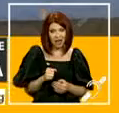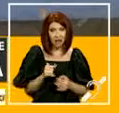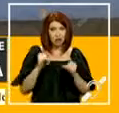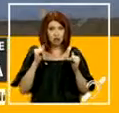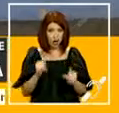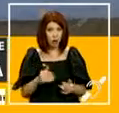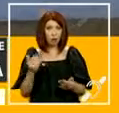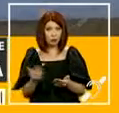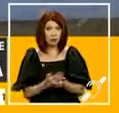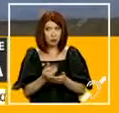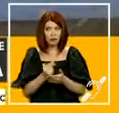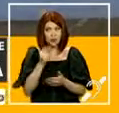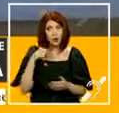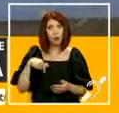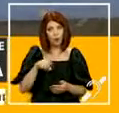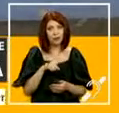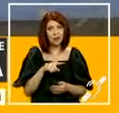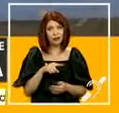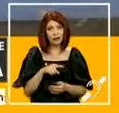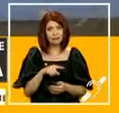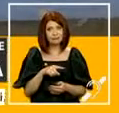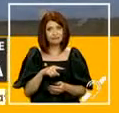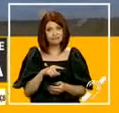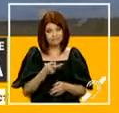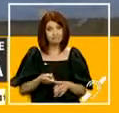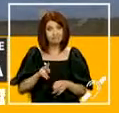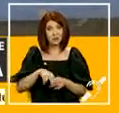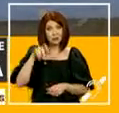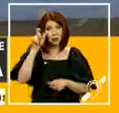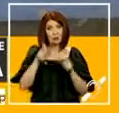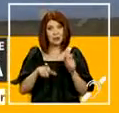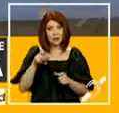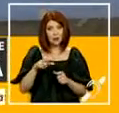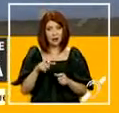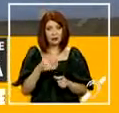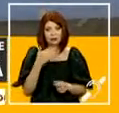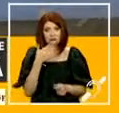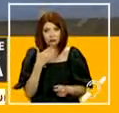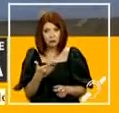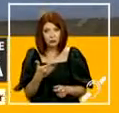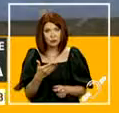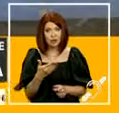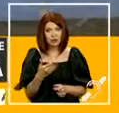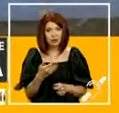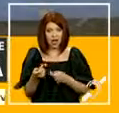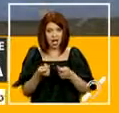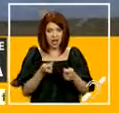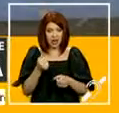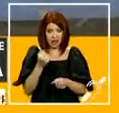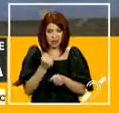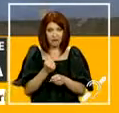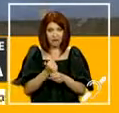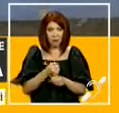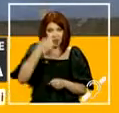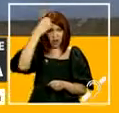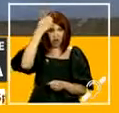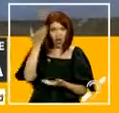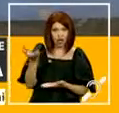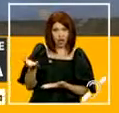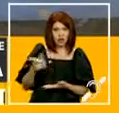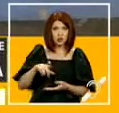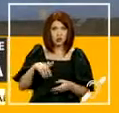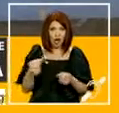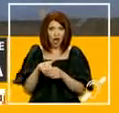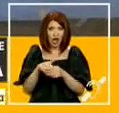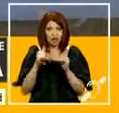din poveștile localnicilor, majoritatea persoanelor, grație reclamei pe care a făcut-o comunei, sunt